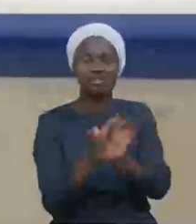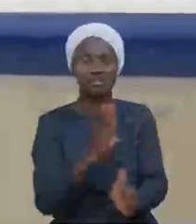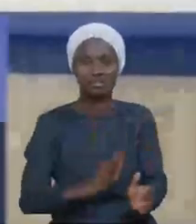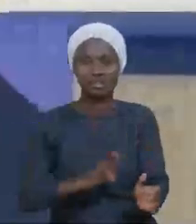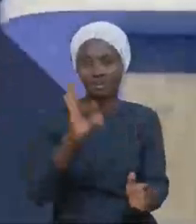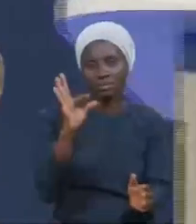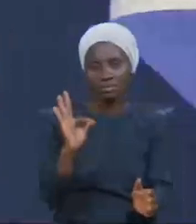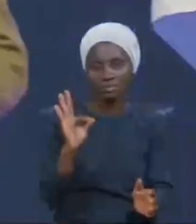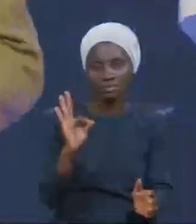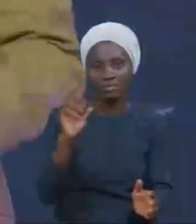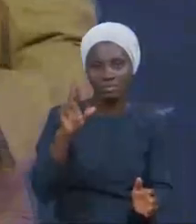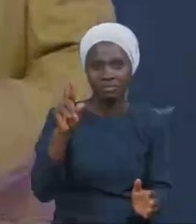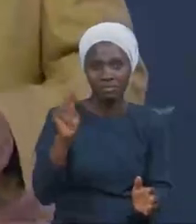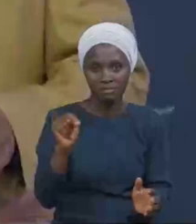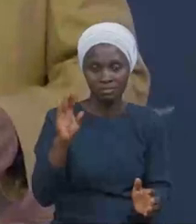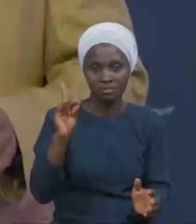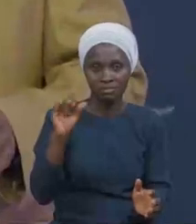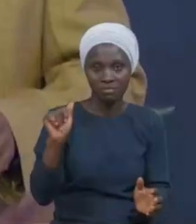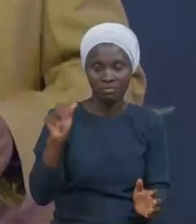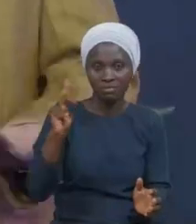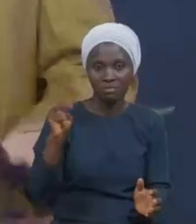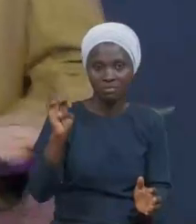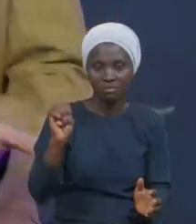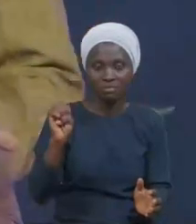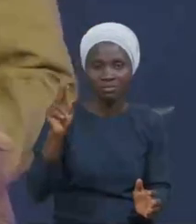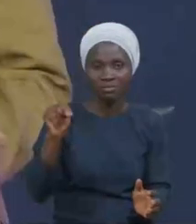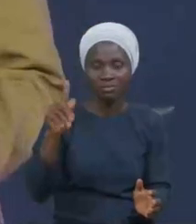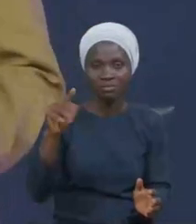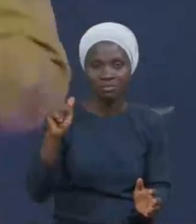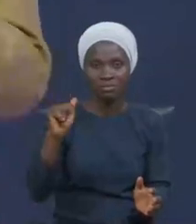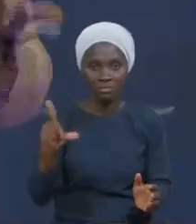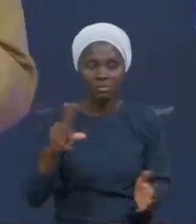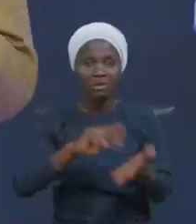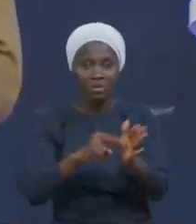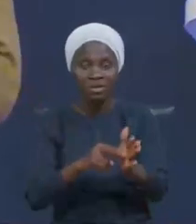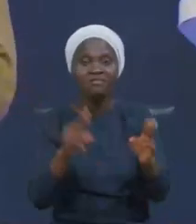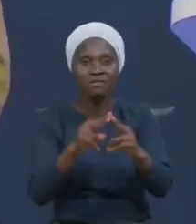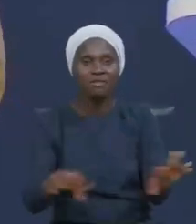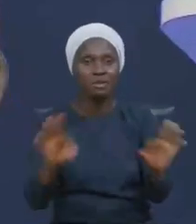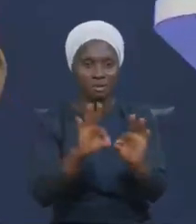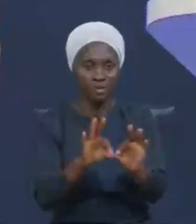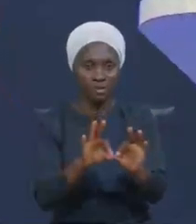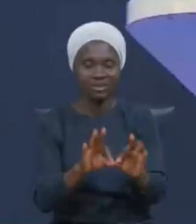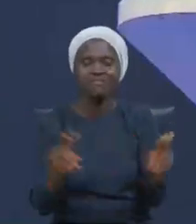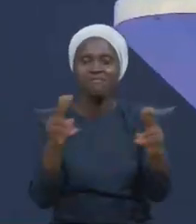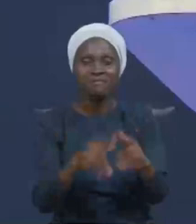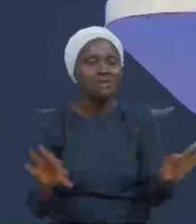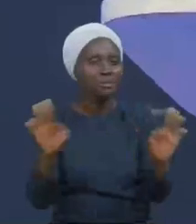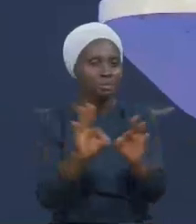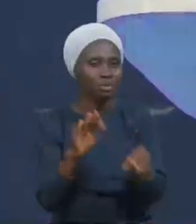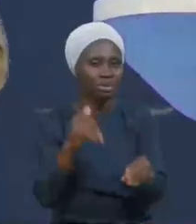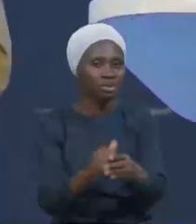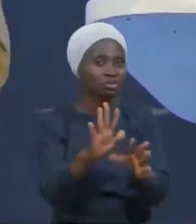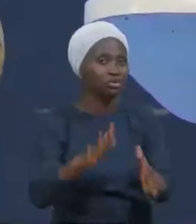Fondamentales, c'est-à-dire très importantes, très essentielles, indispensables dans ta vie, dans chaque vie,